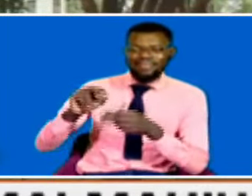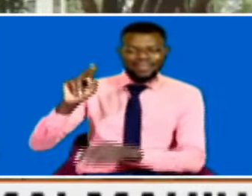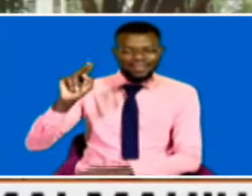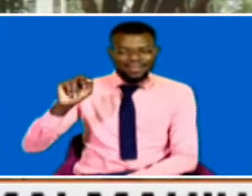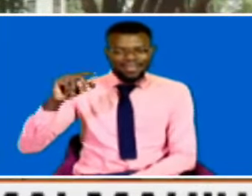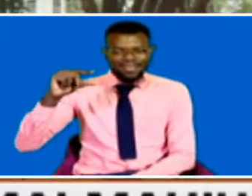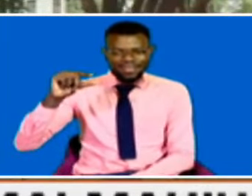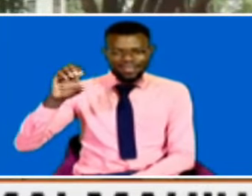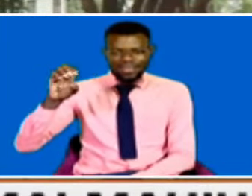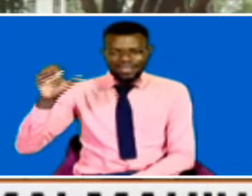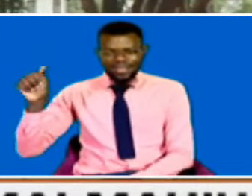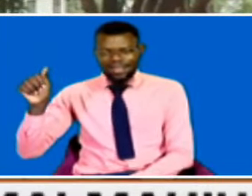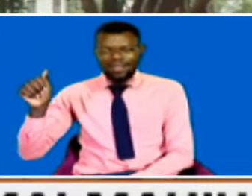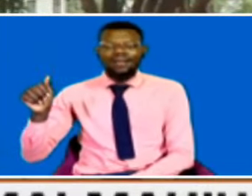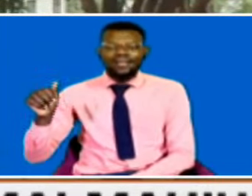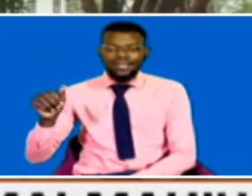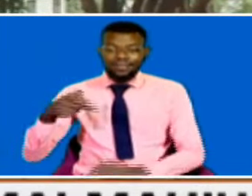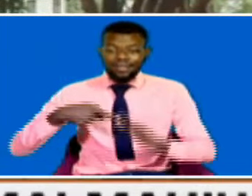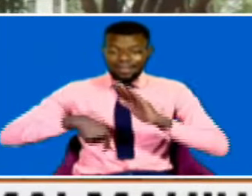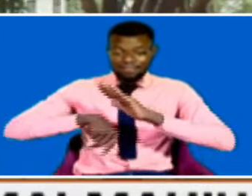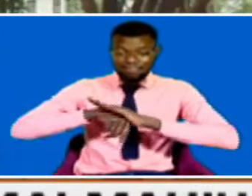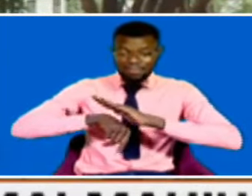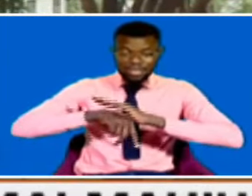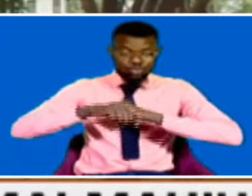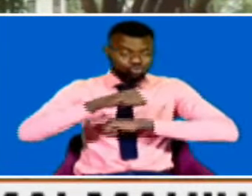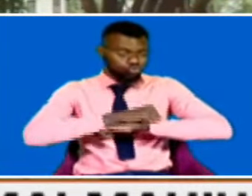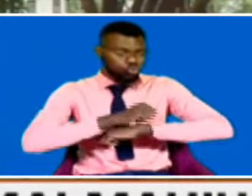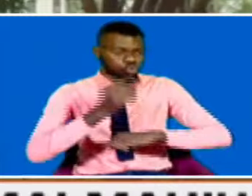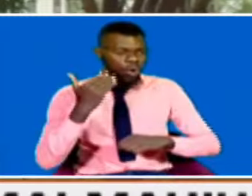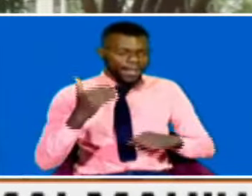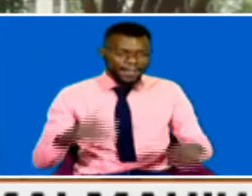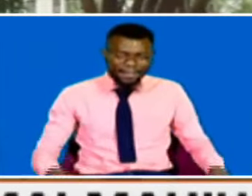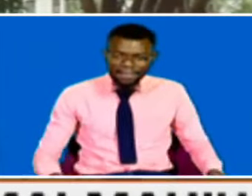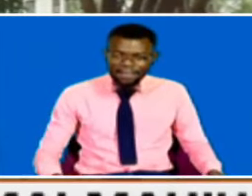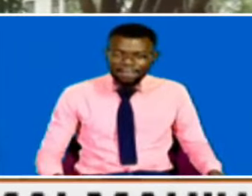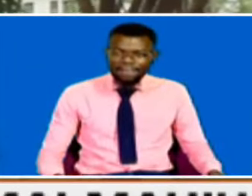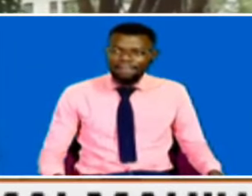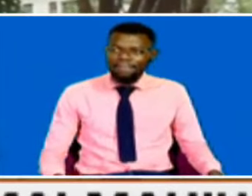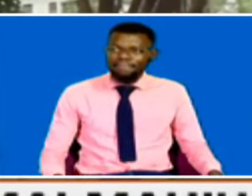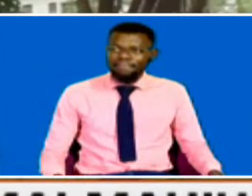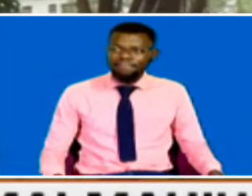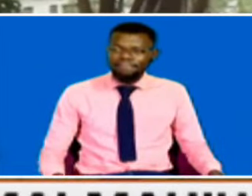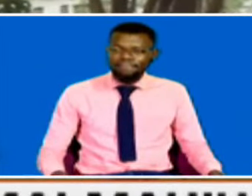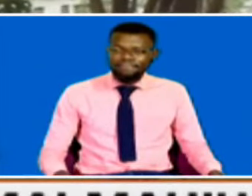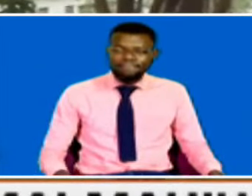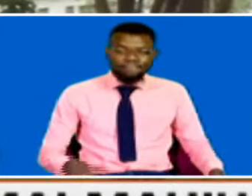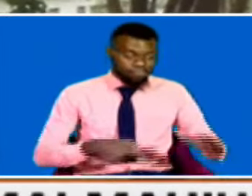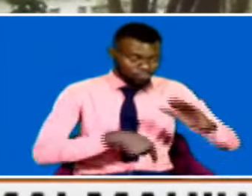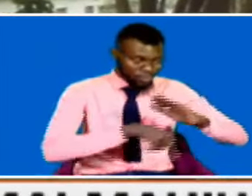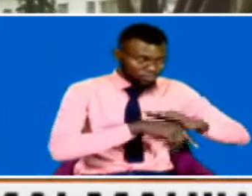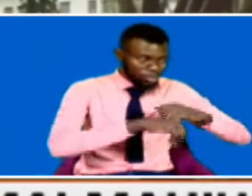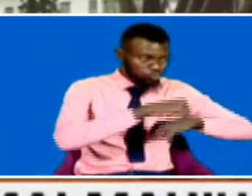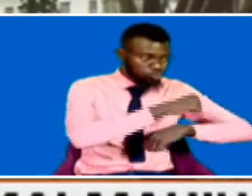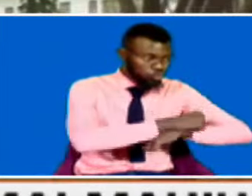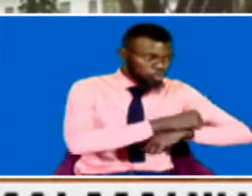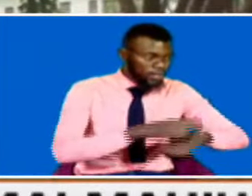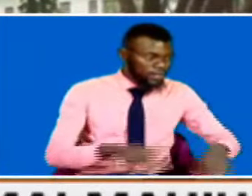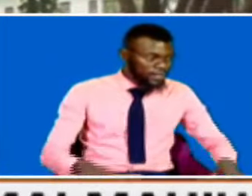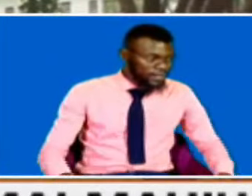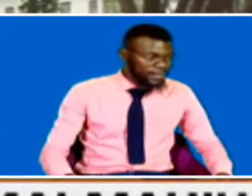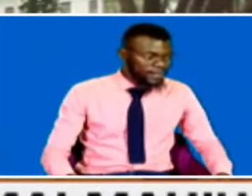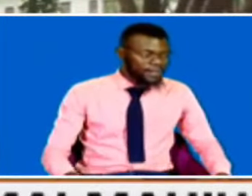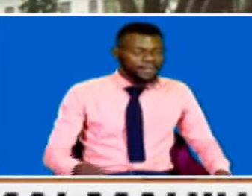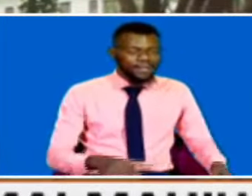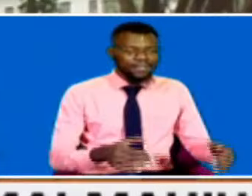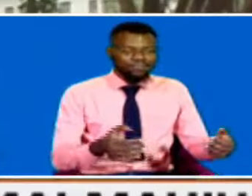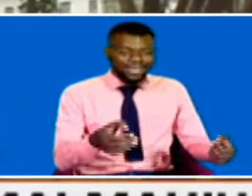Kangaos na Ngea Primary. Maana tulichukua jiko la shule la msingi, hapo ndio tulikuwa